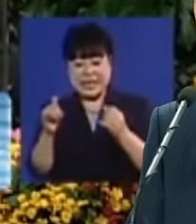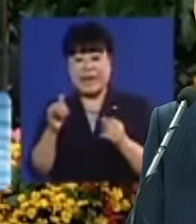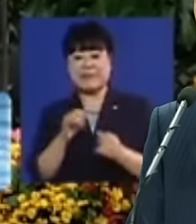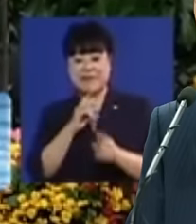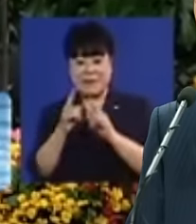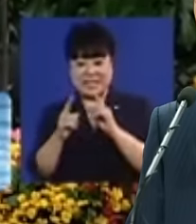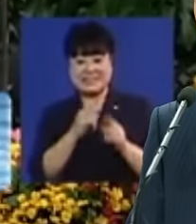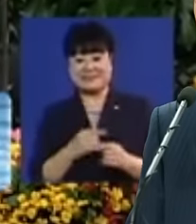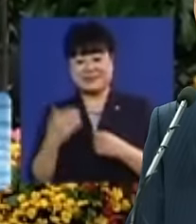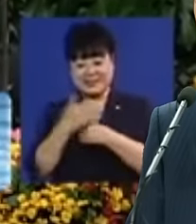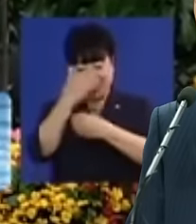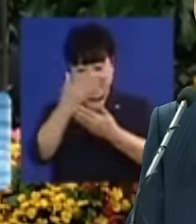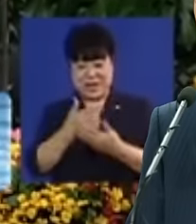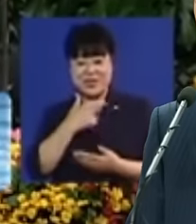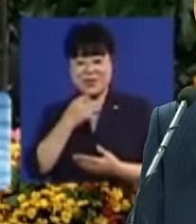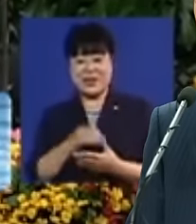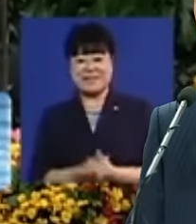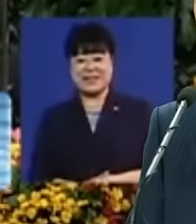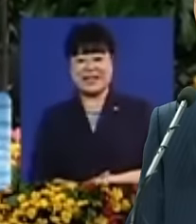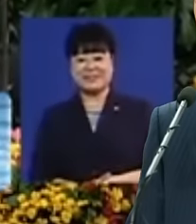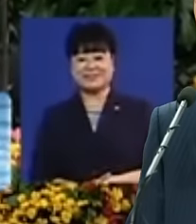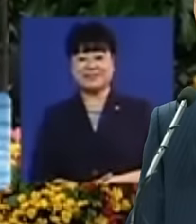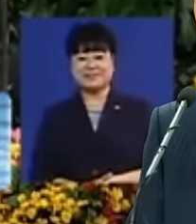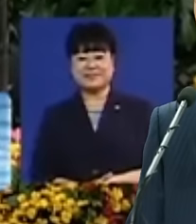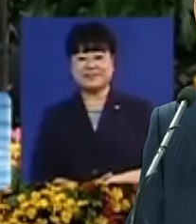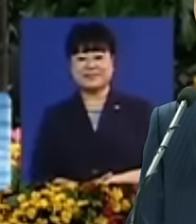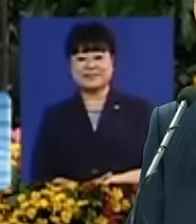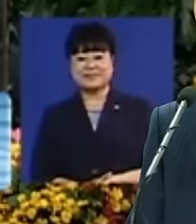제목으로 말씀을 나누겠습니다.